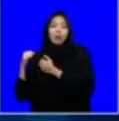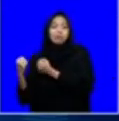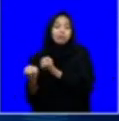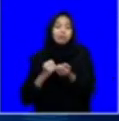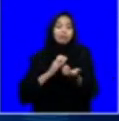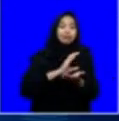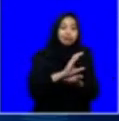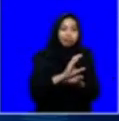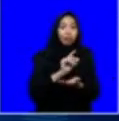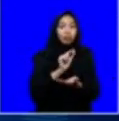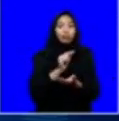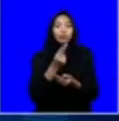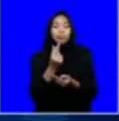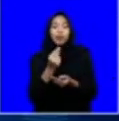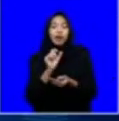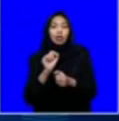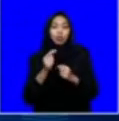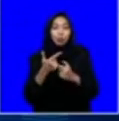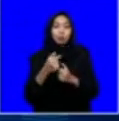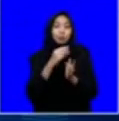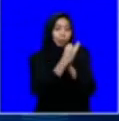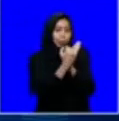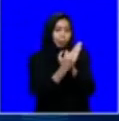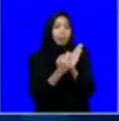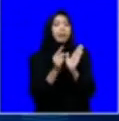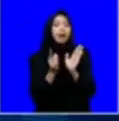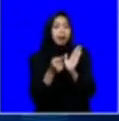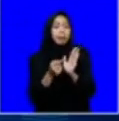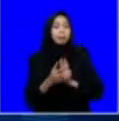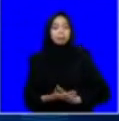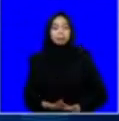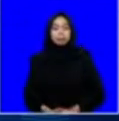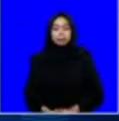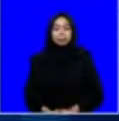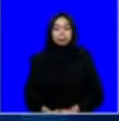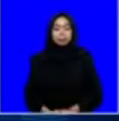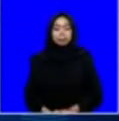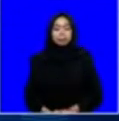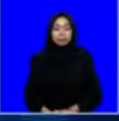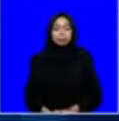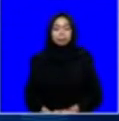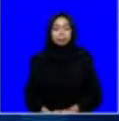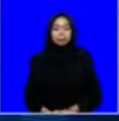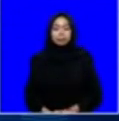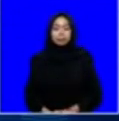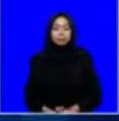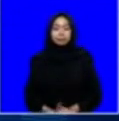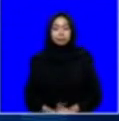sehari-harinya juga akan ditanggung dalam program ini. Ikut.